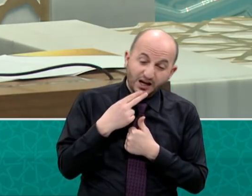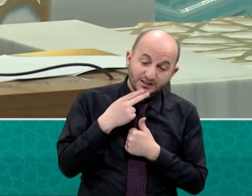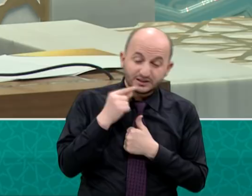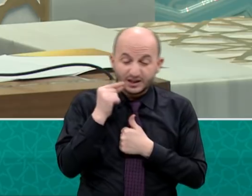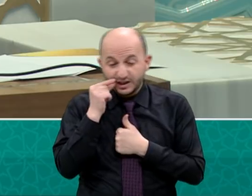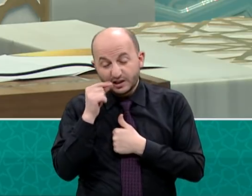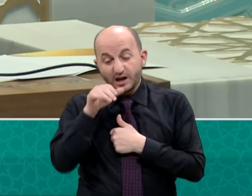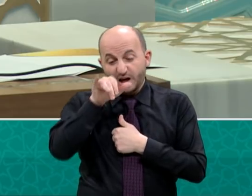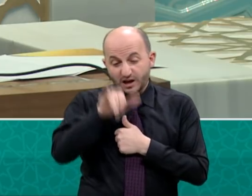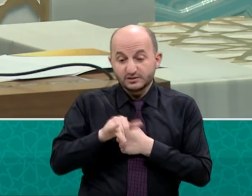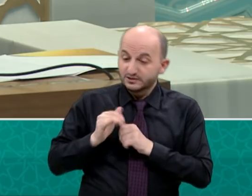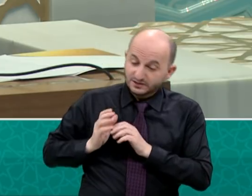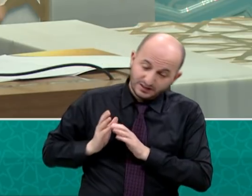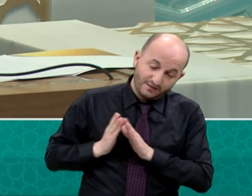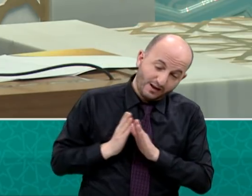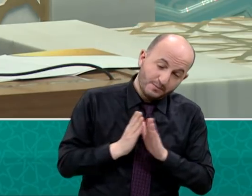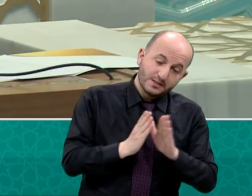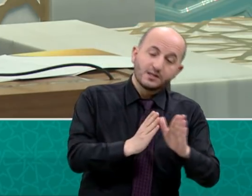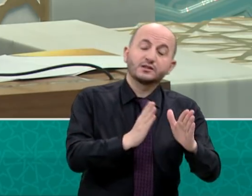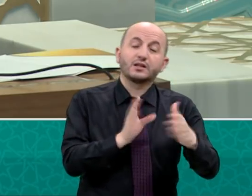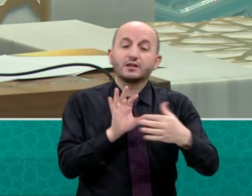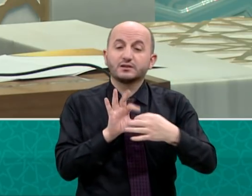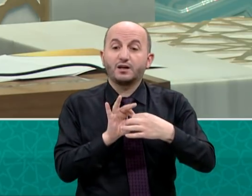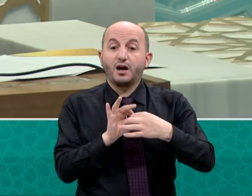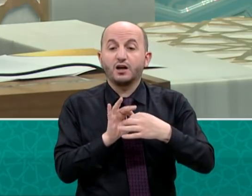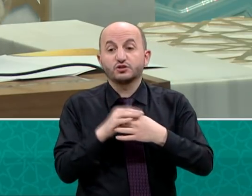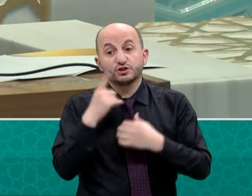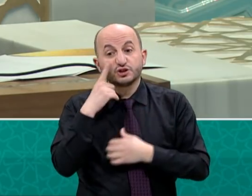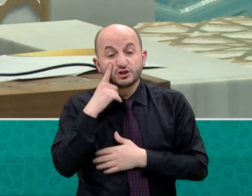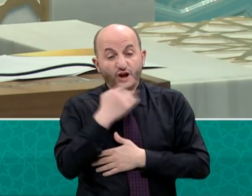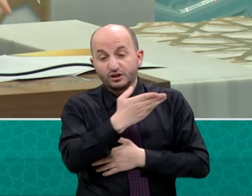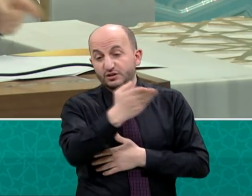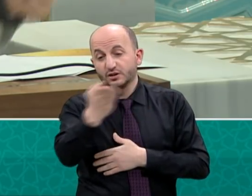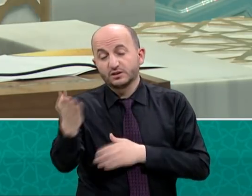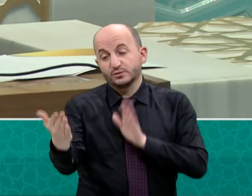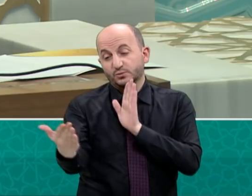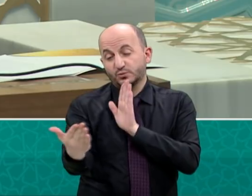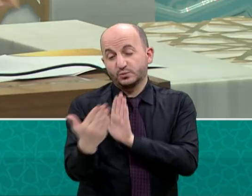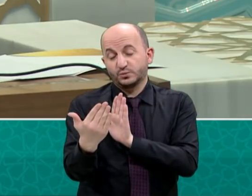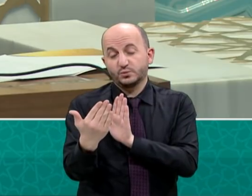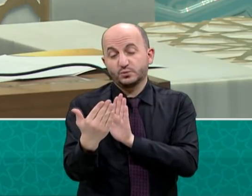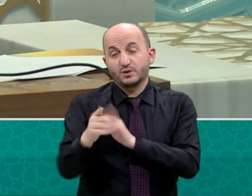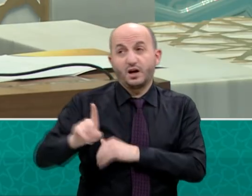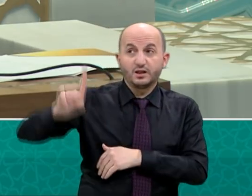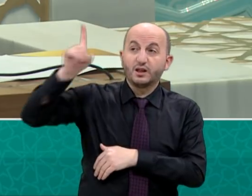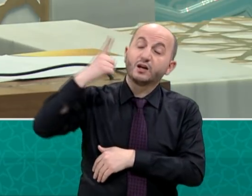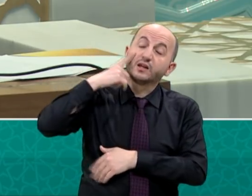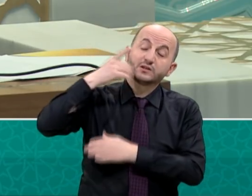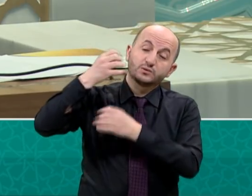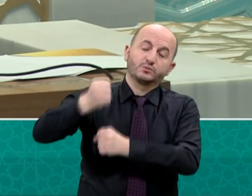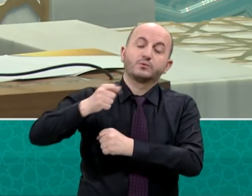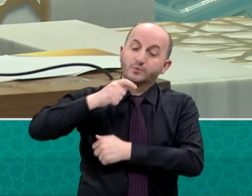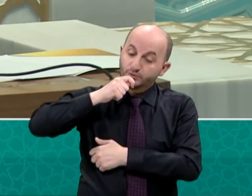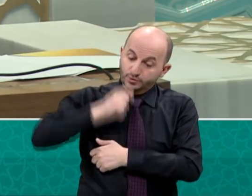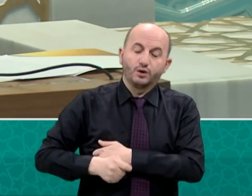hakkını devam ettireceklerine dair şahitlerin huzurunda Allah'ı da şahit tutarak